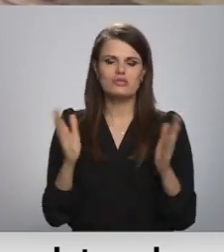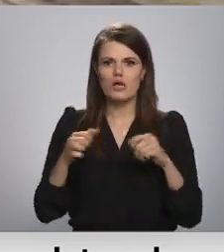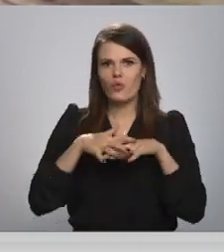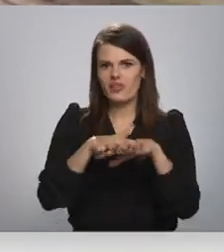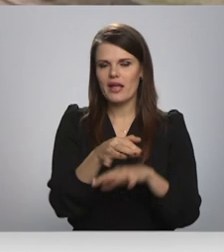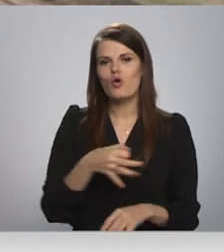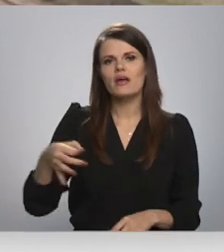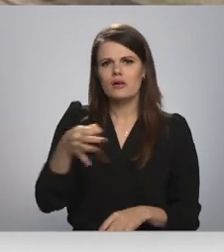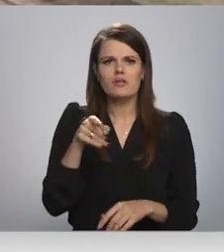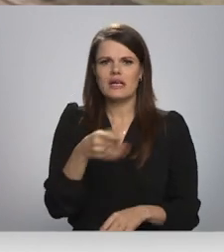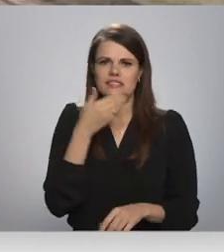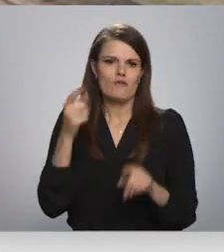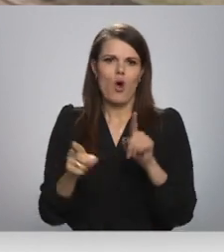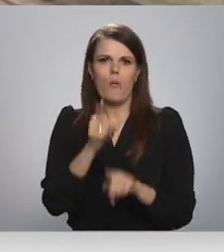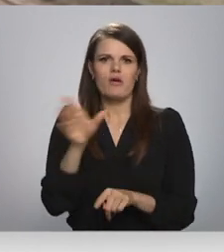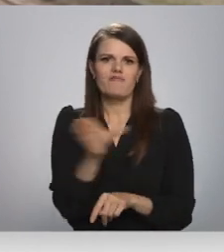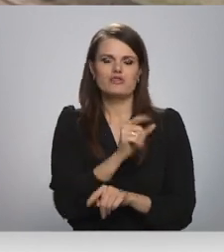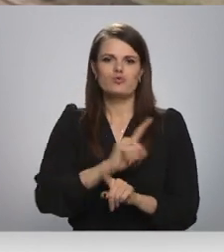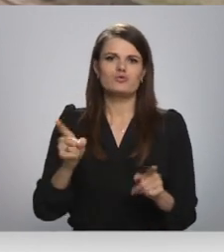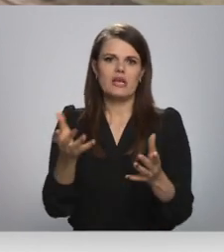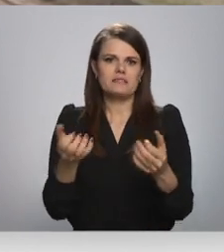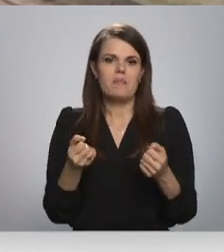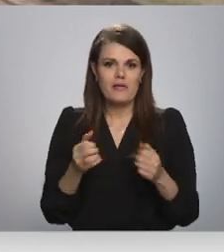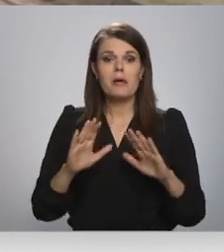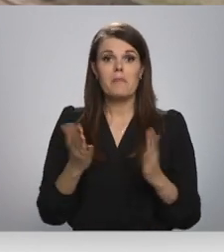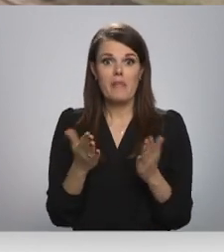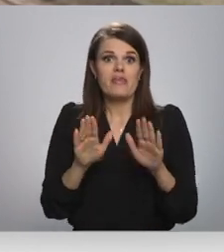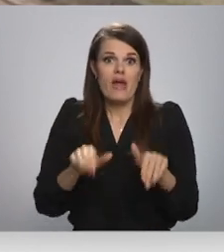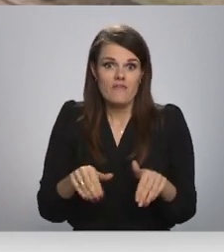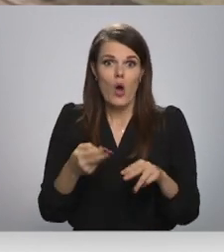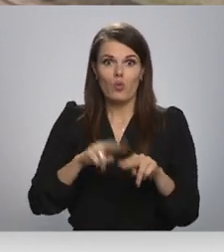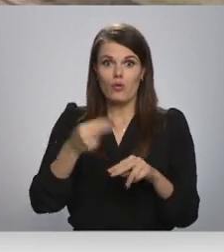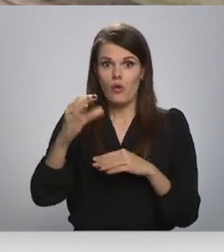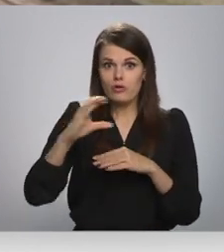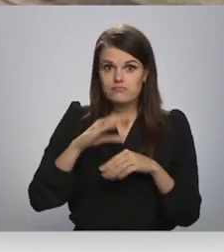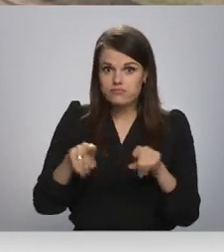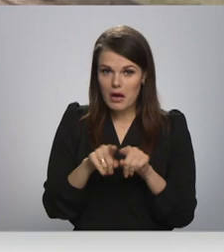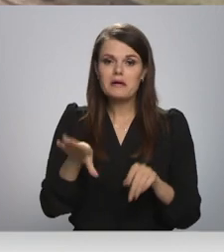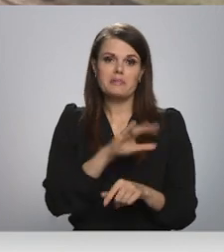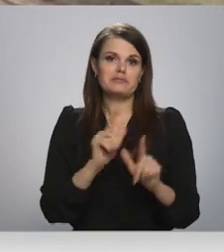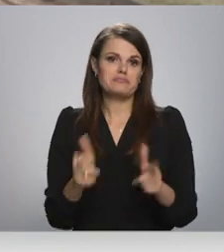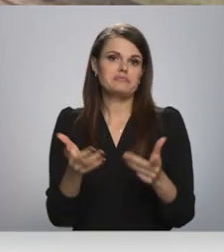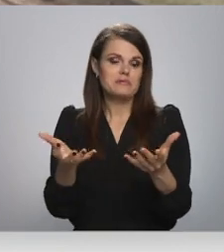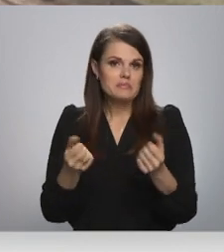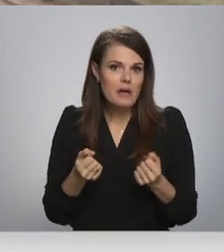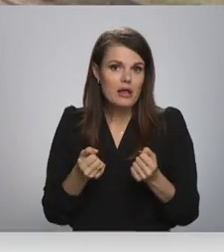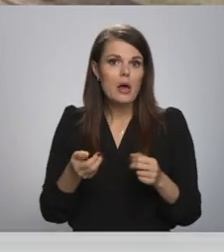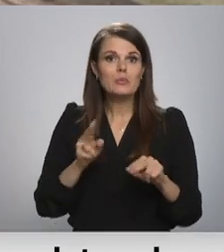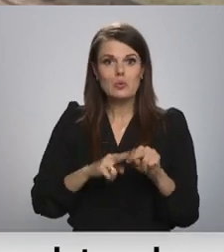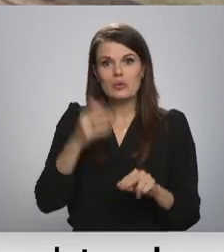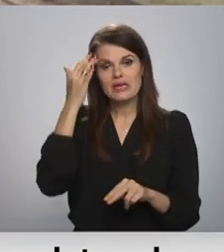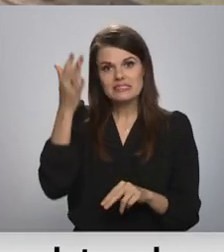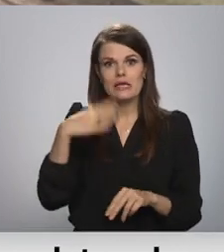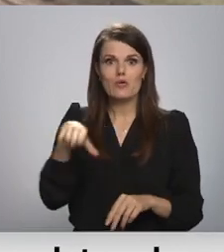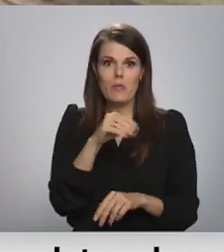obligāts pasākums, kad visu buķete jāņem, bet ja vien var un pretiem ir nauda, tad mēs ņemam un es ceru, ka mēs mācēsim